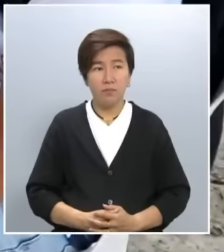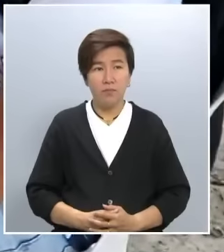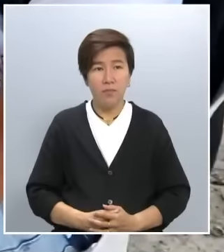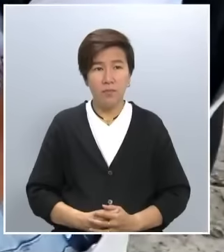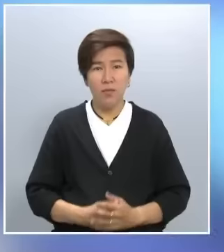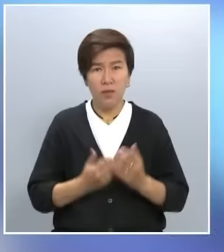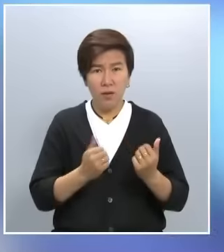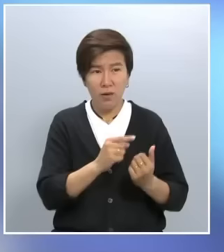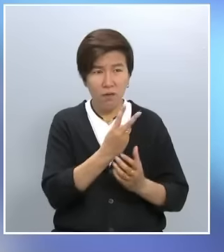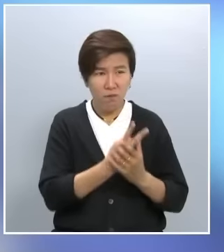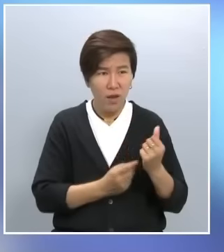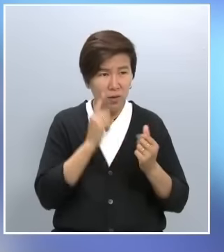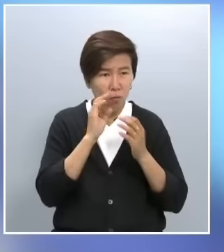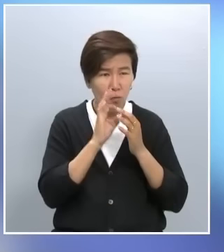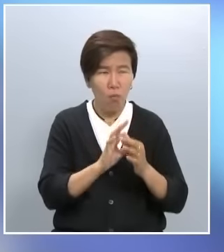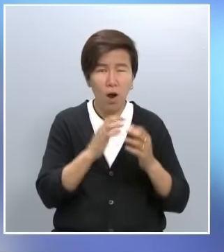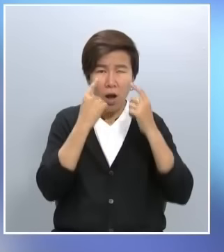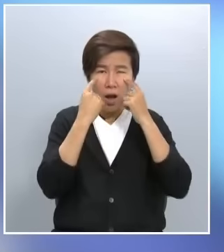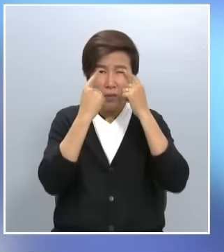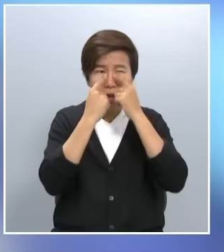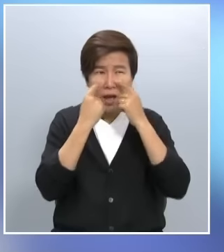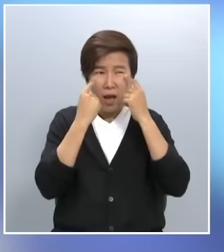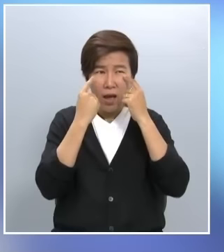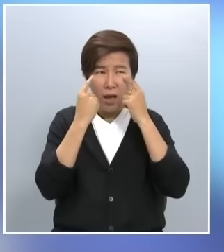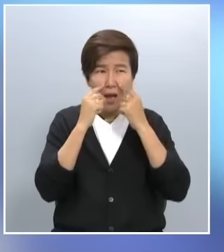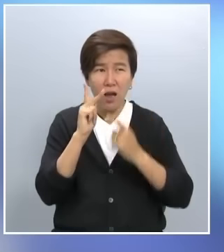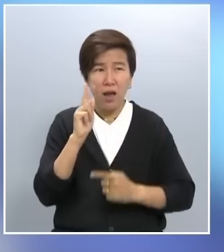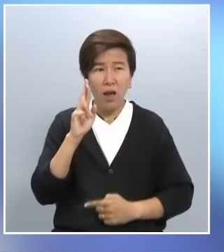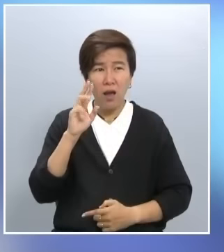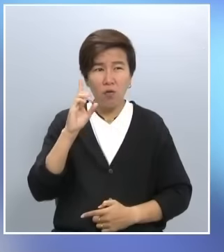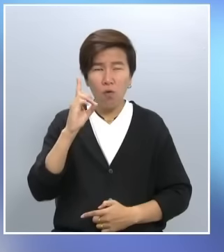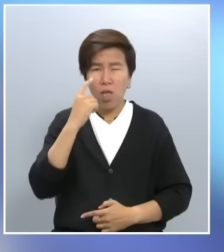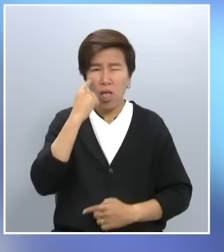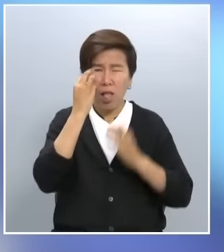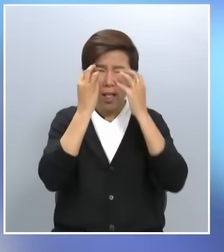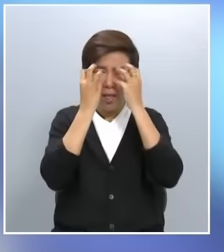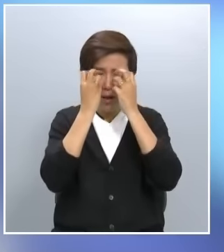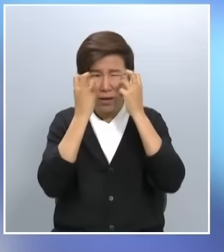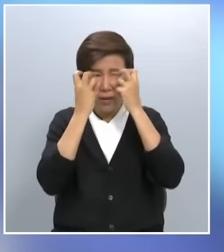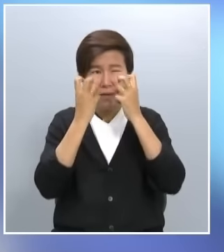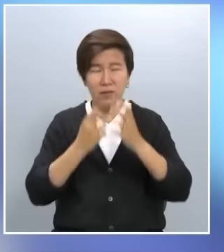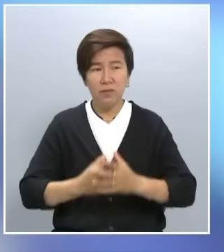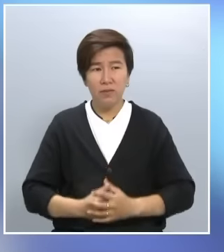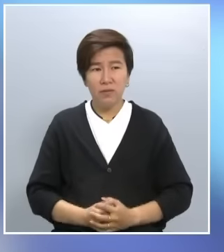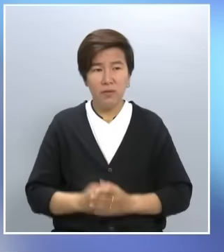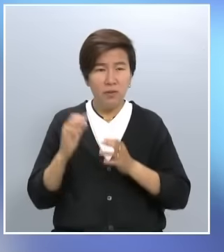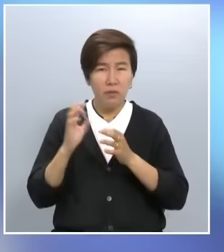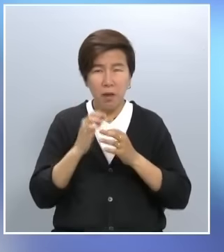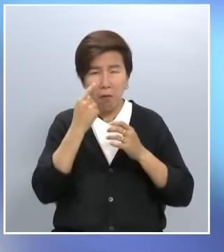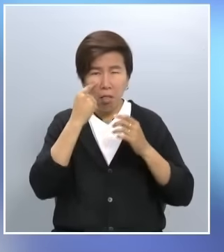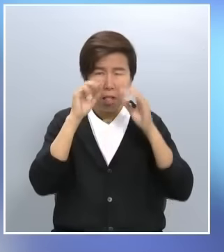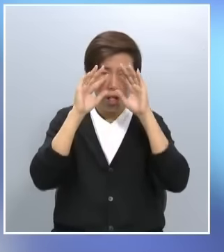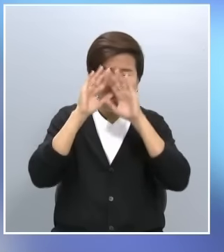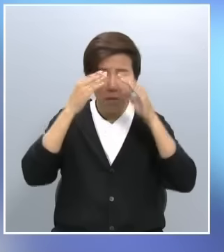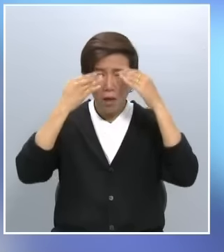ยาเป็นห่วงเรื่องดวงตาค่ะเพราะว่าน้ำตดทำลายเนื้อเยื่อดวงตาไปบางส่วนอาจจะส่งผลต่อการมองเห็นในอนาคต